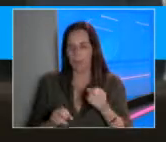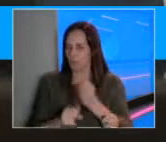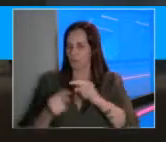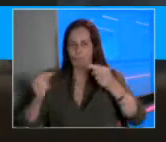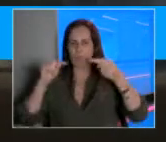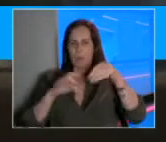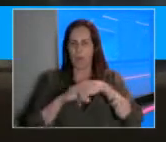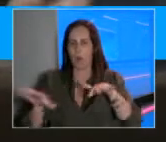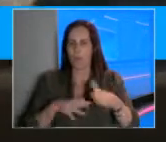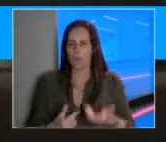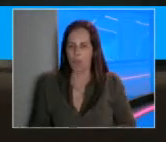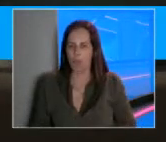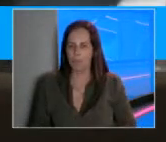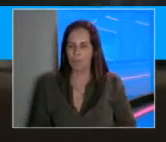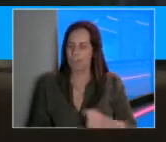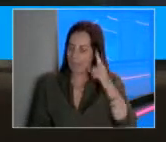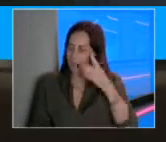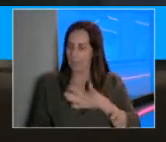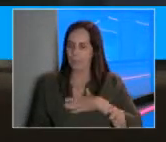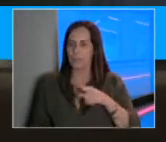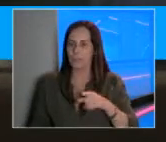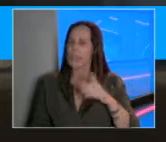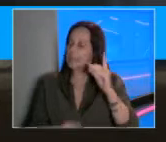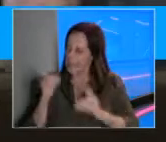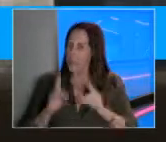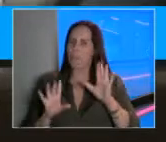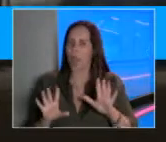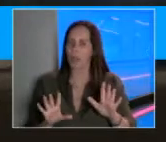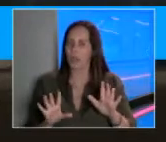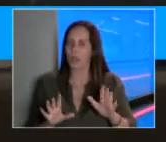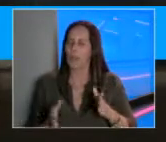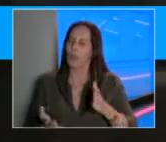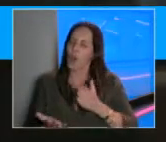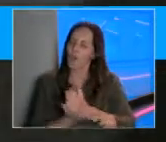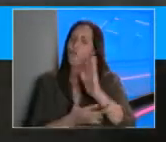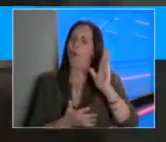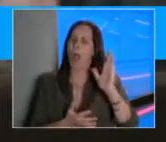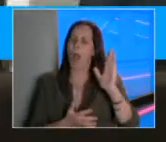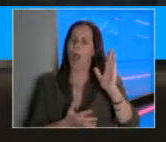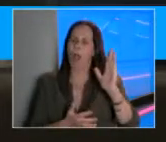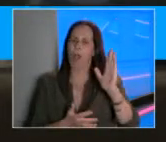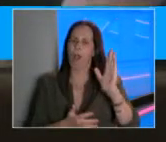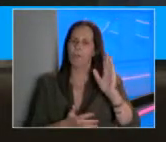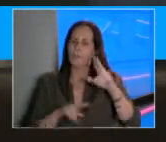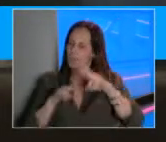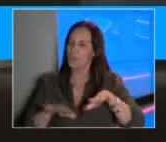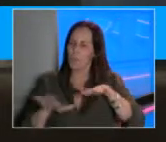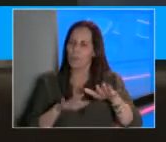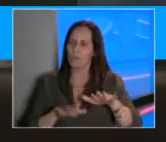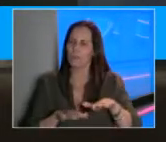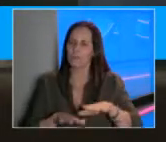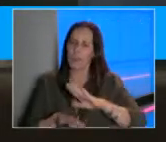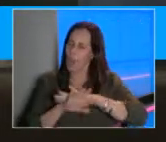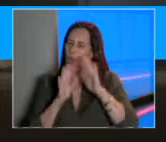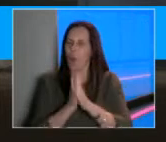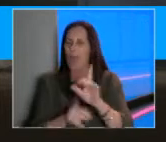מחלוקת בתוך הקואליציה עצמה. לדעתי זאת תהיה דינמיקה די קבועה שככה תלווה את הקואליציה פחות או יותר